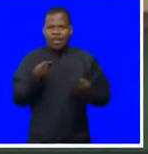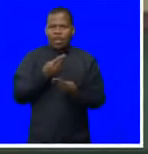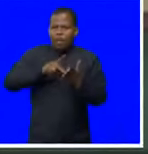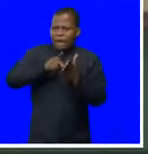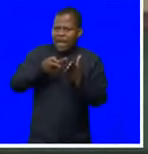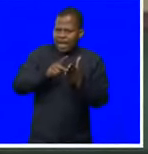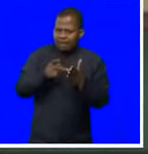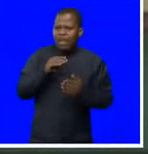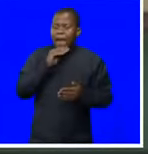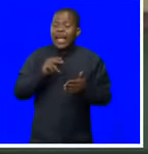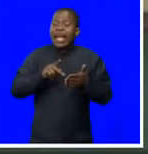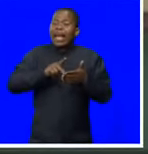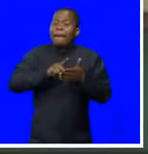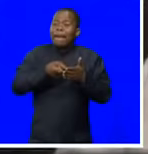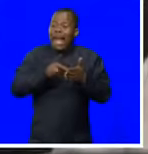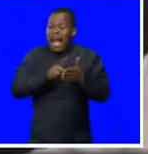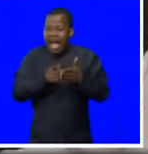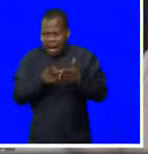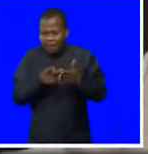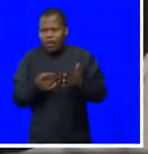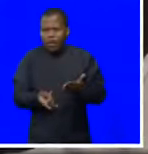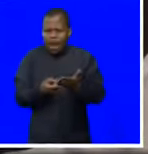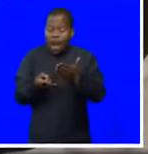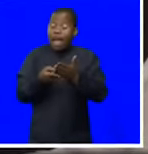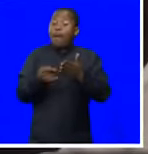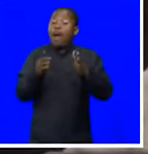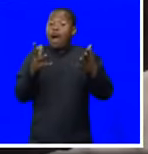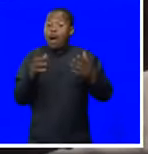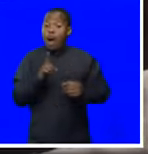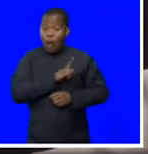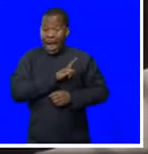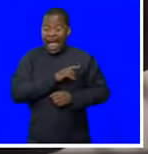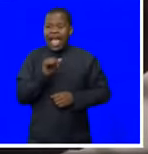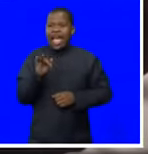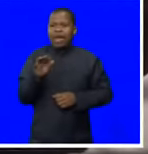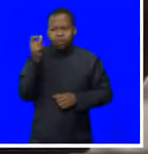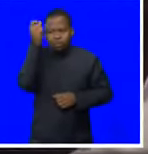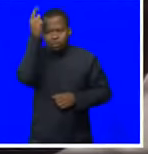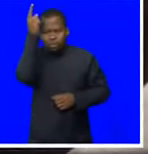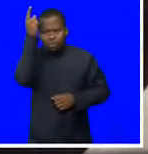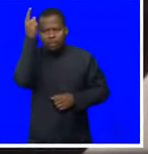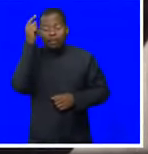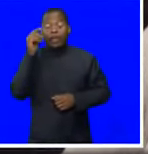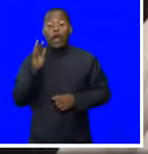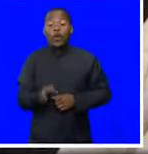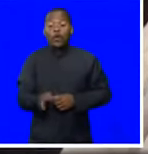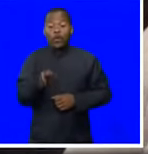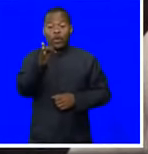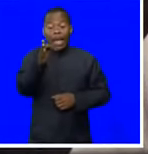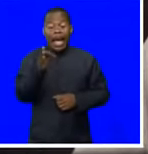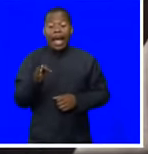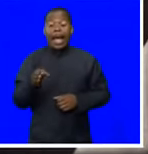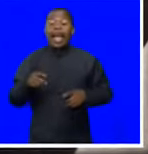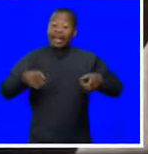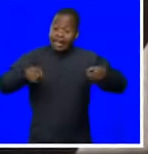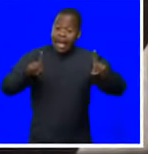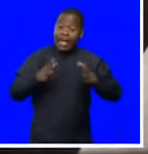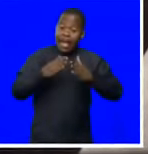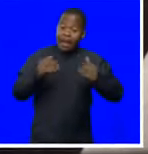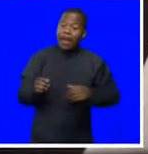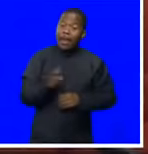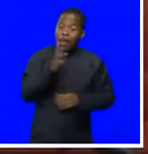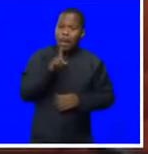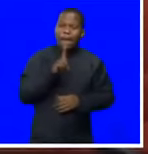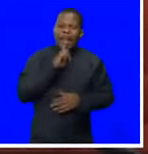naleso simo ngoba kuba kuhle nangabe ubona kusingathi kutaba nengodi ngesikhathi sesithe bese usheshe